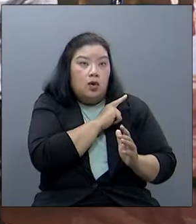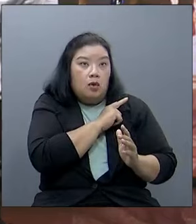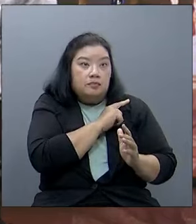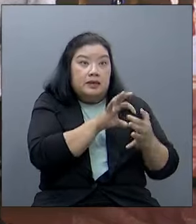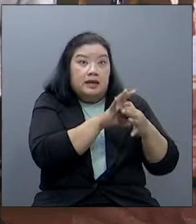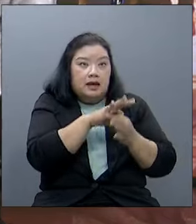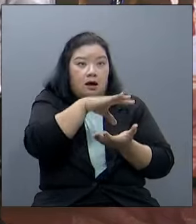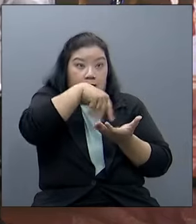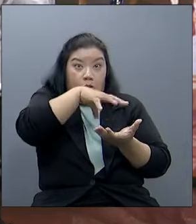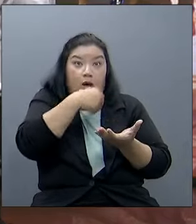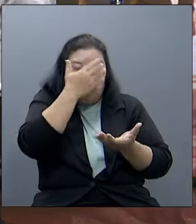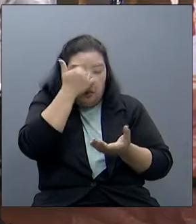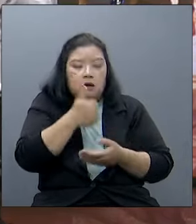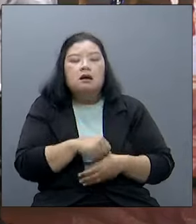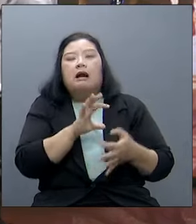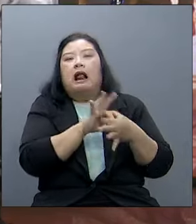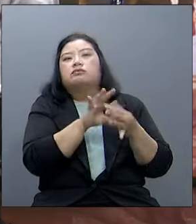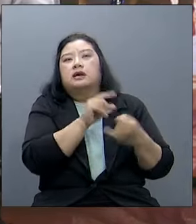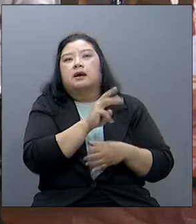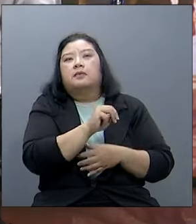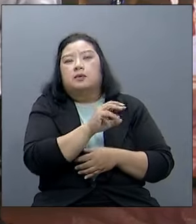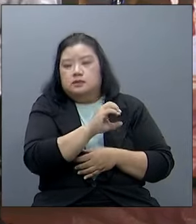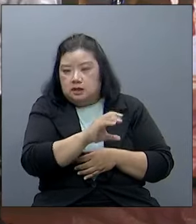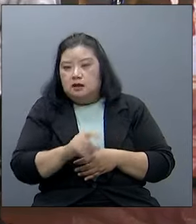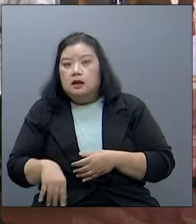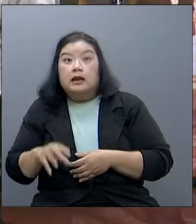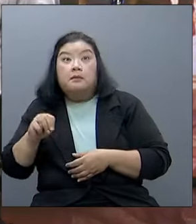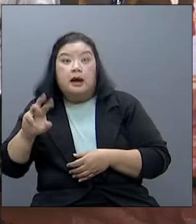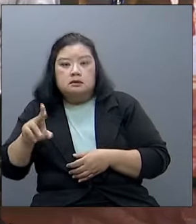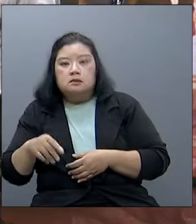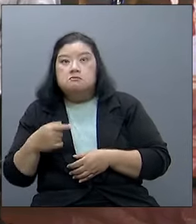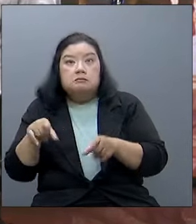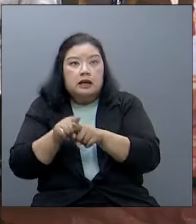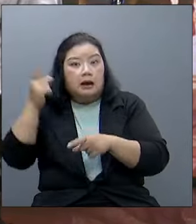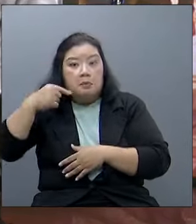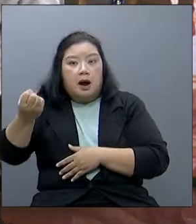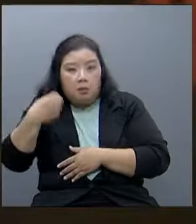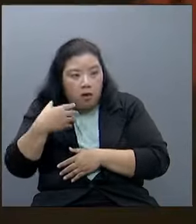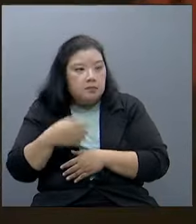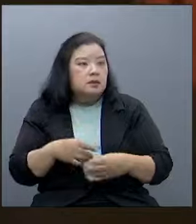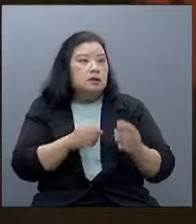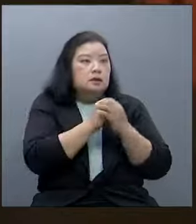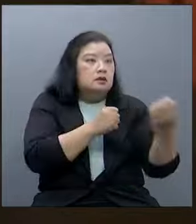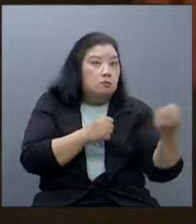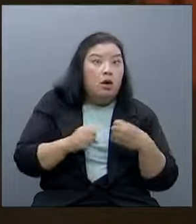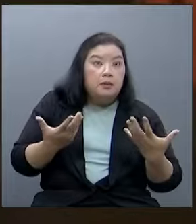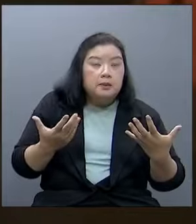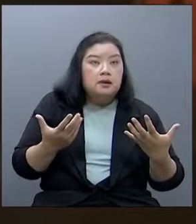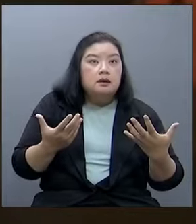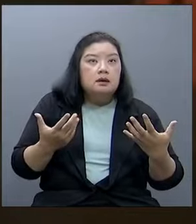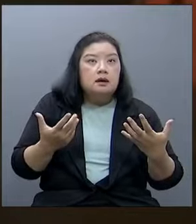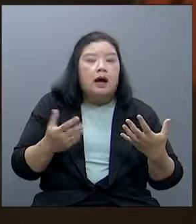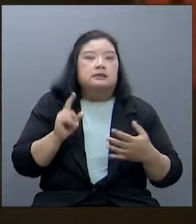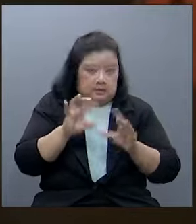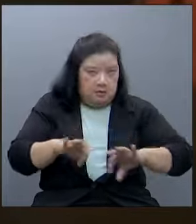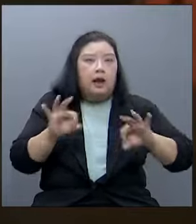แต่ถอยู่ต MRC อย่เดียวจีนไมให้ห ภมากไมให้หอกเพรฉั้นประโชนร่วมกันผมความนสำค